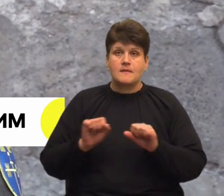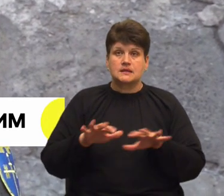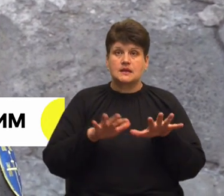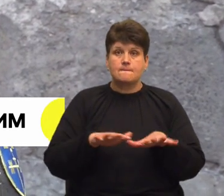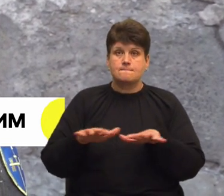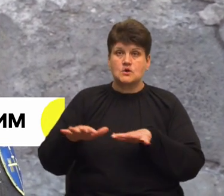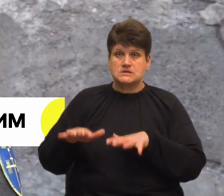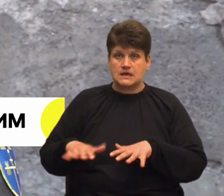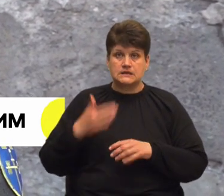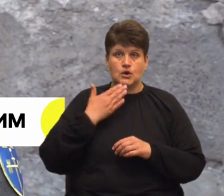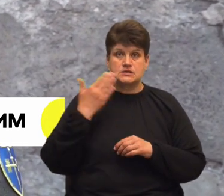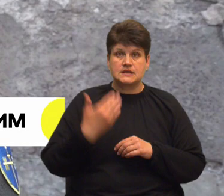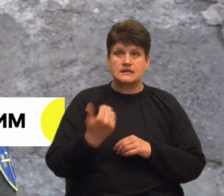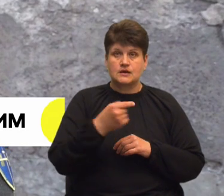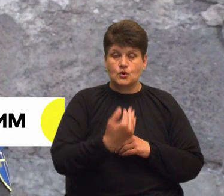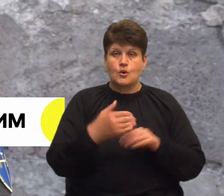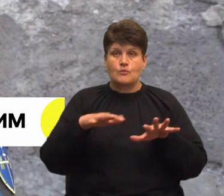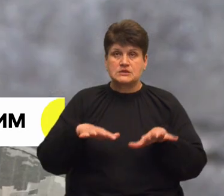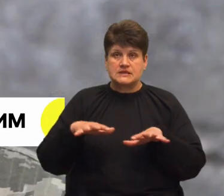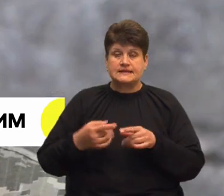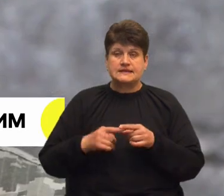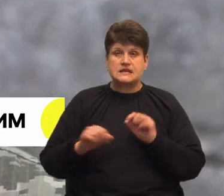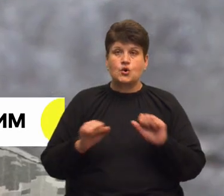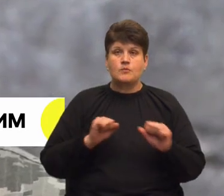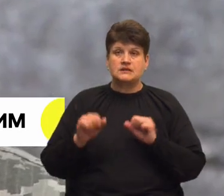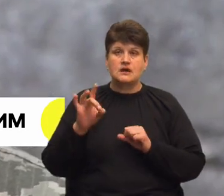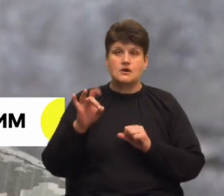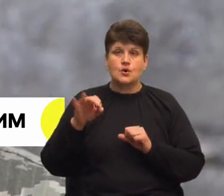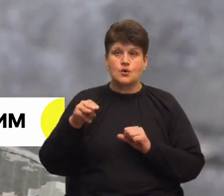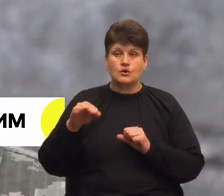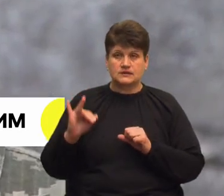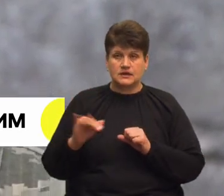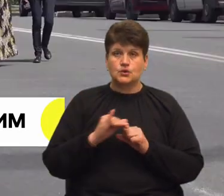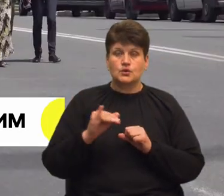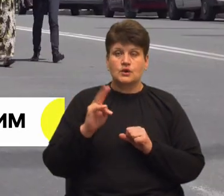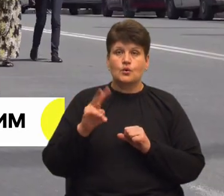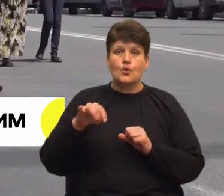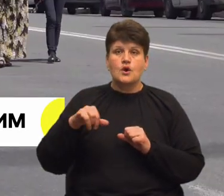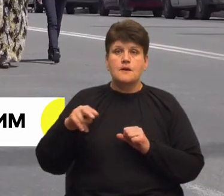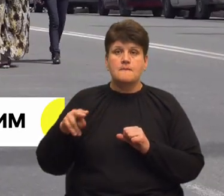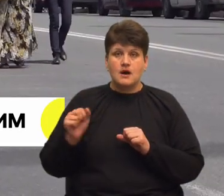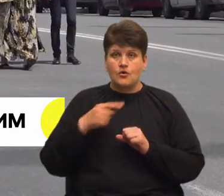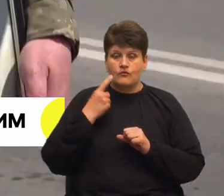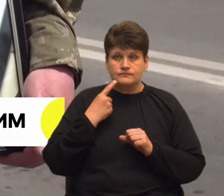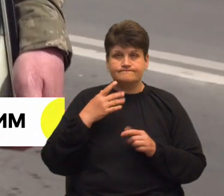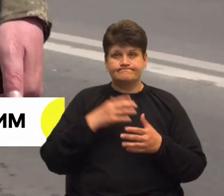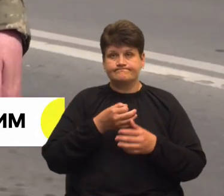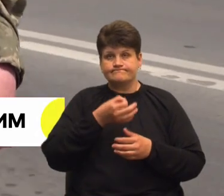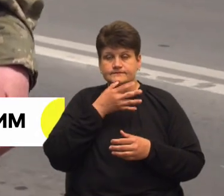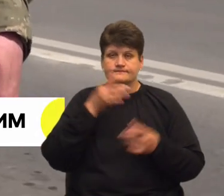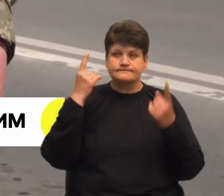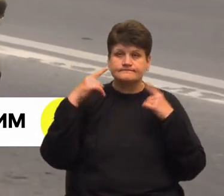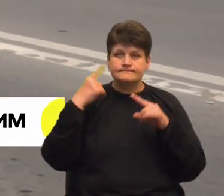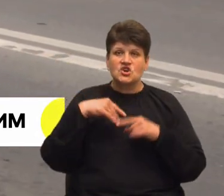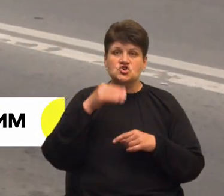остання його посада - це командир роти Юрій кульпа розповів Олександр захоплювався творчістю Тараса Шевченка І